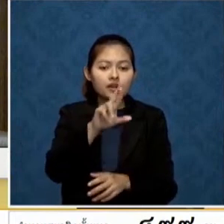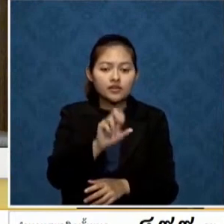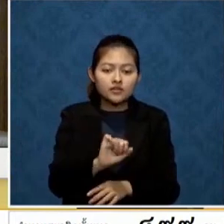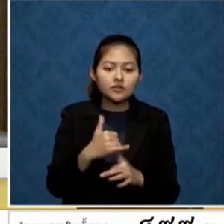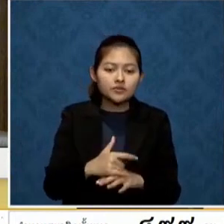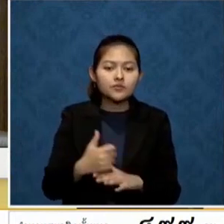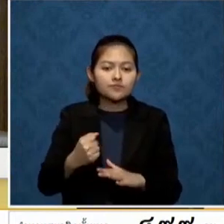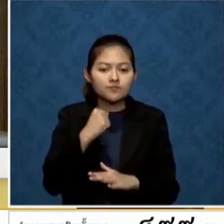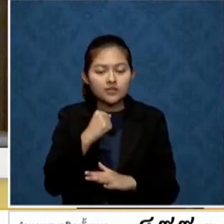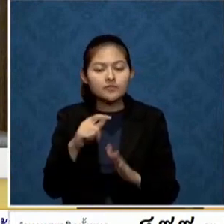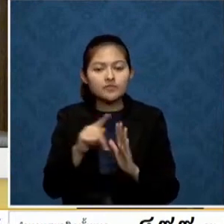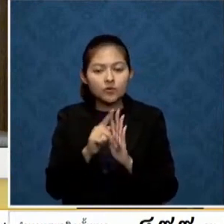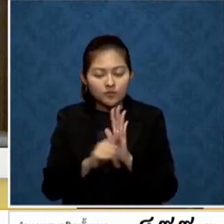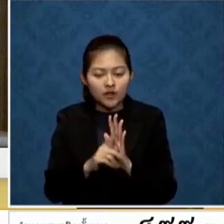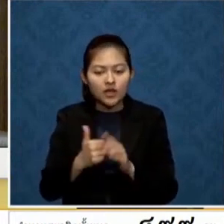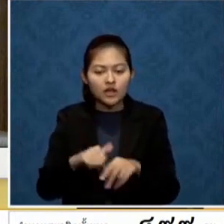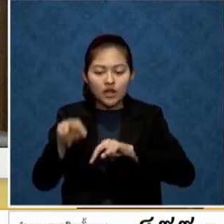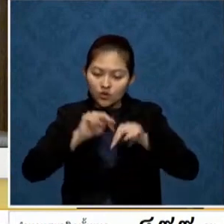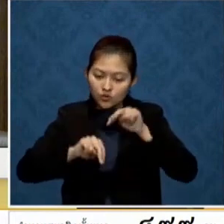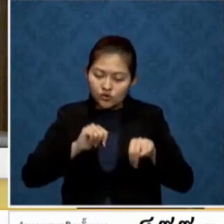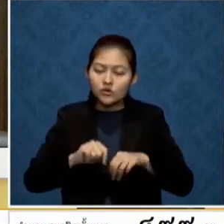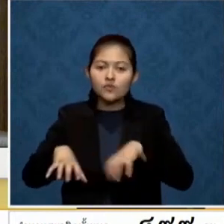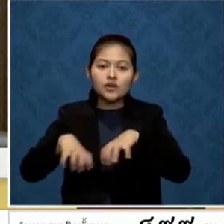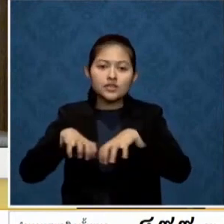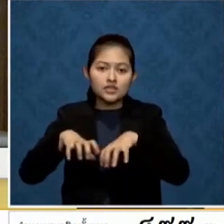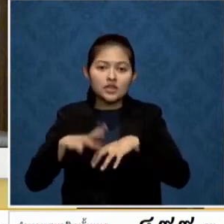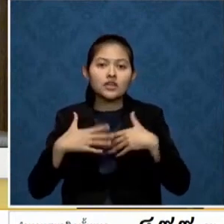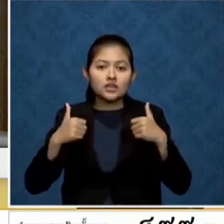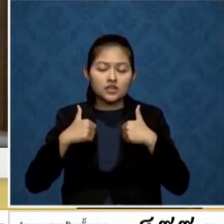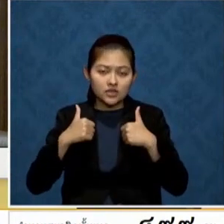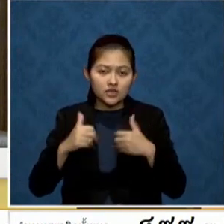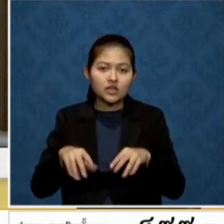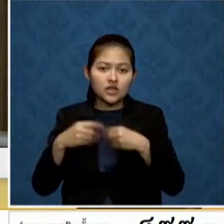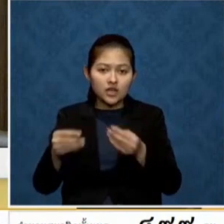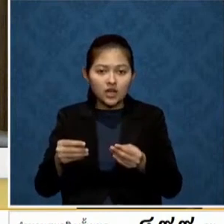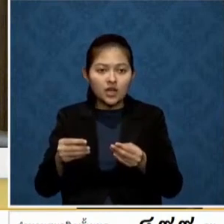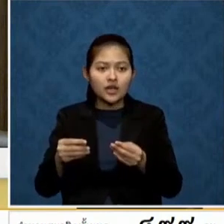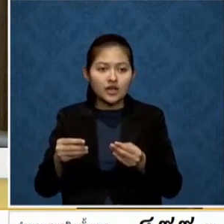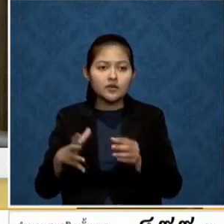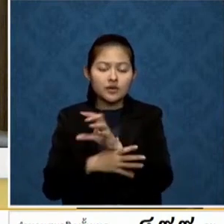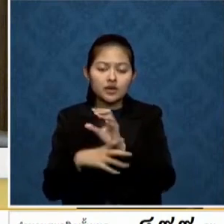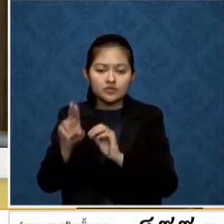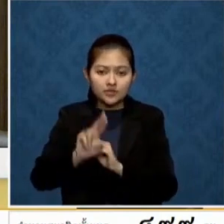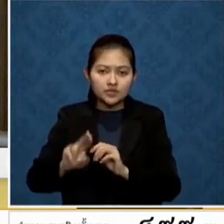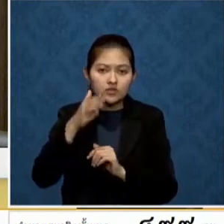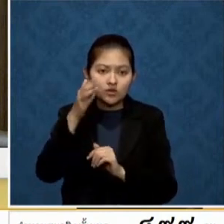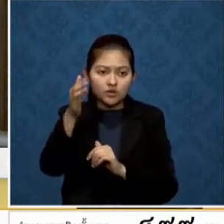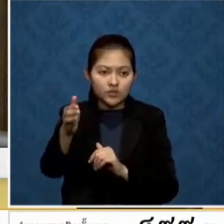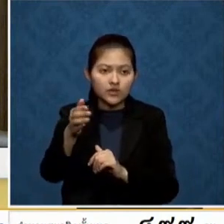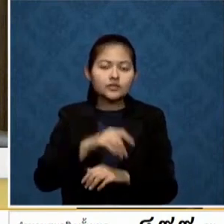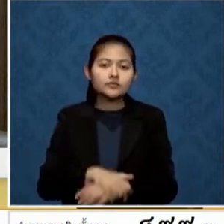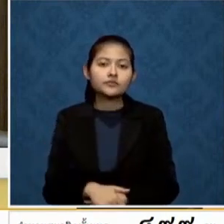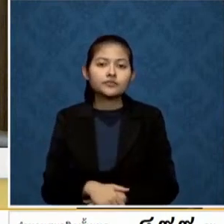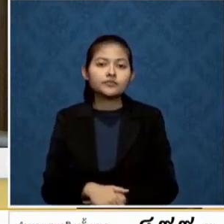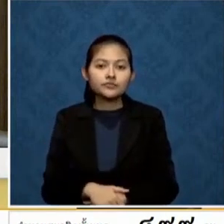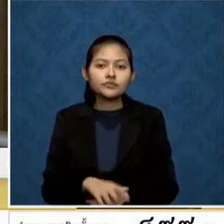เข้มข้นมากขึ้นในการตรวจสอบฝ่ายบริหารไม่ว่าฝ่ายบริหารจะเป็นใครดังนั้นก็ยินดีที่จะให้ข้อนี้เนี่ยเอ่อมีการบังคับใช้กันในสภาชุดถัด